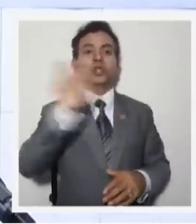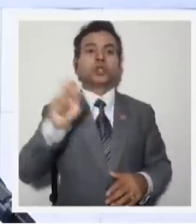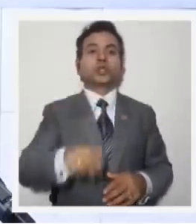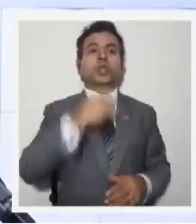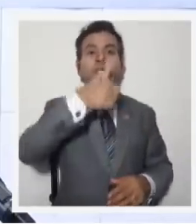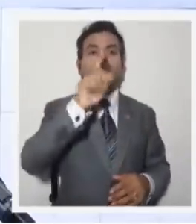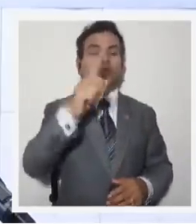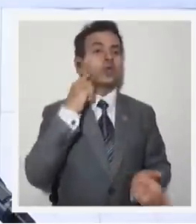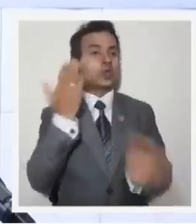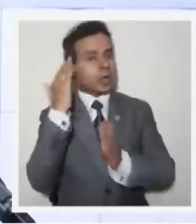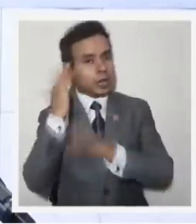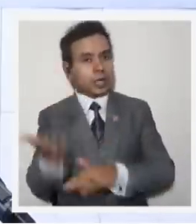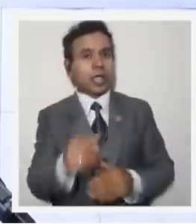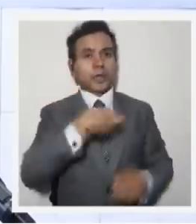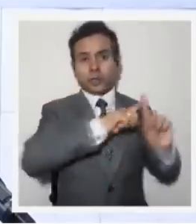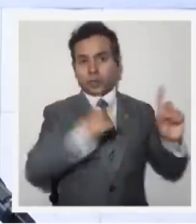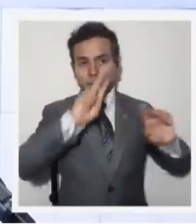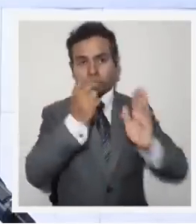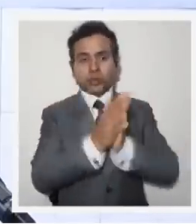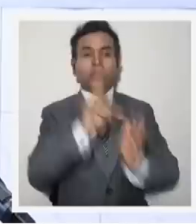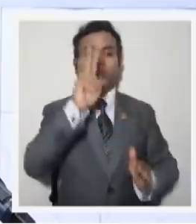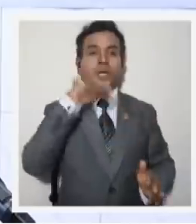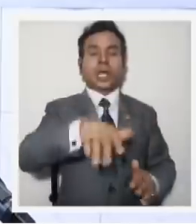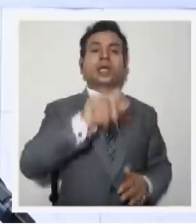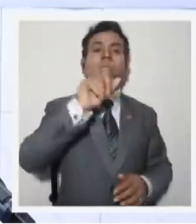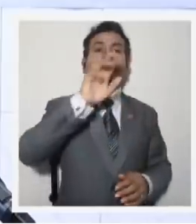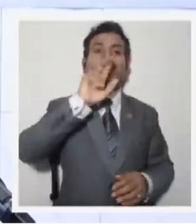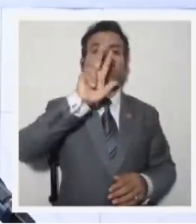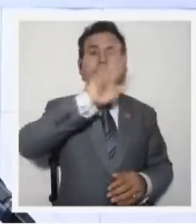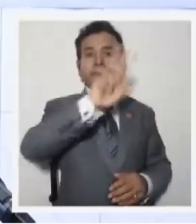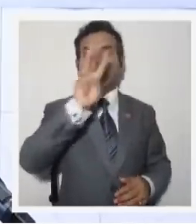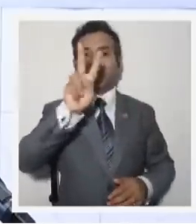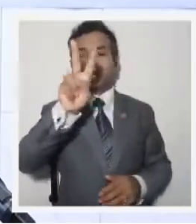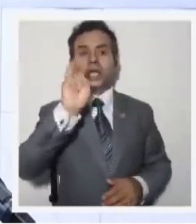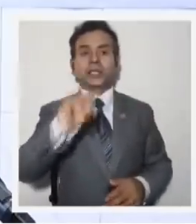40,88,848 জন, মৃত্যুবরণ করেছেন 4,261 জন 24 ঘন্টায় এবং এ পর্যন্ত